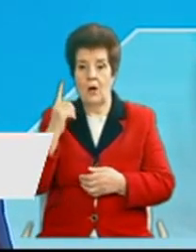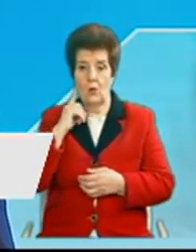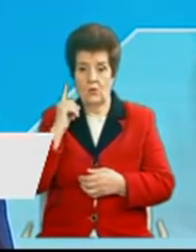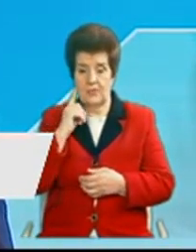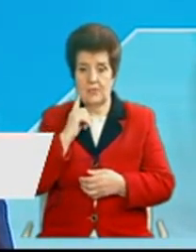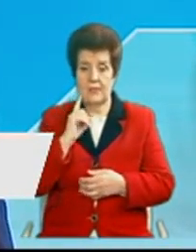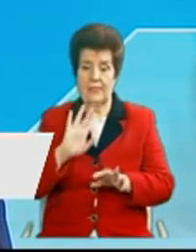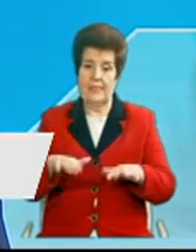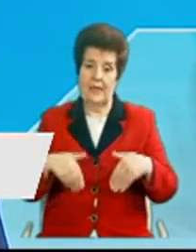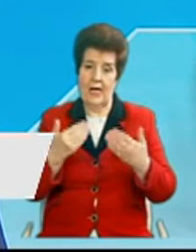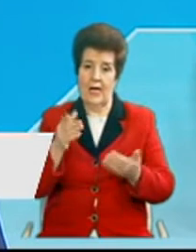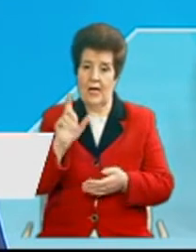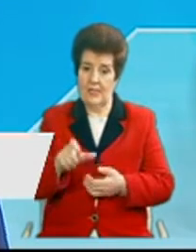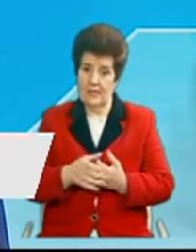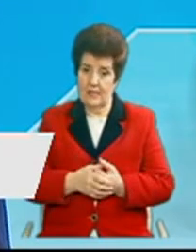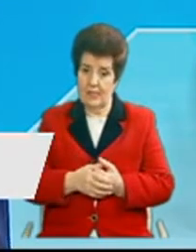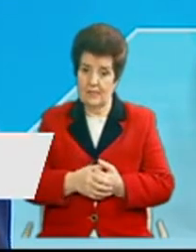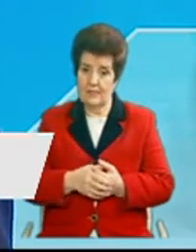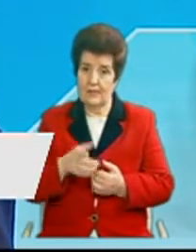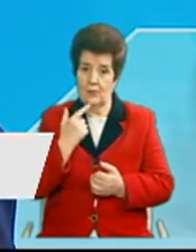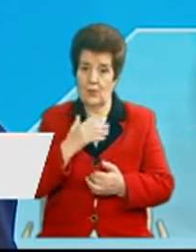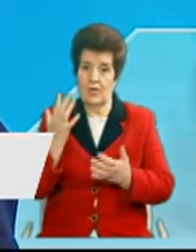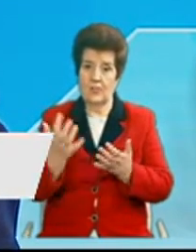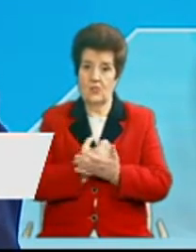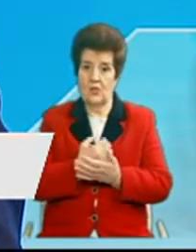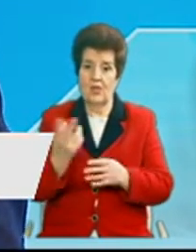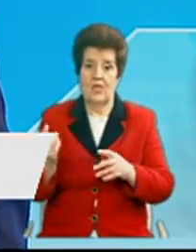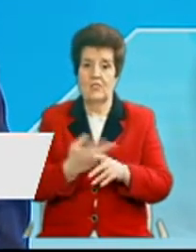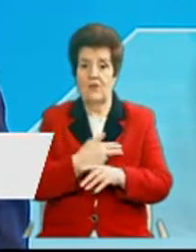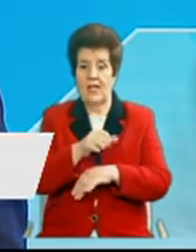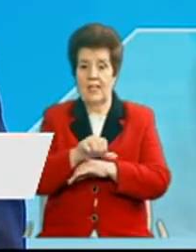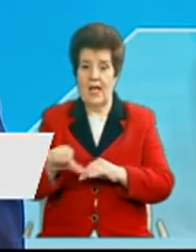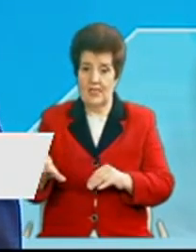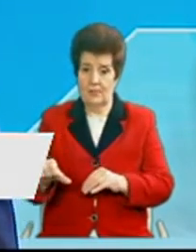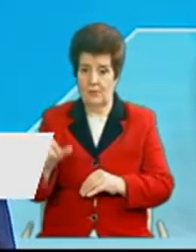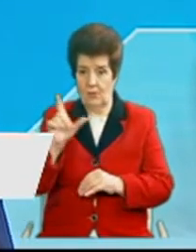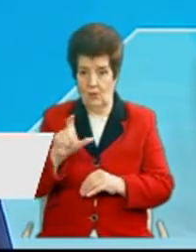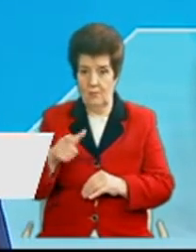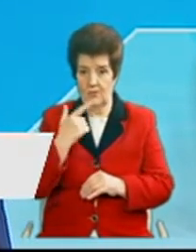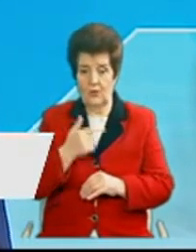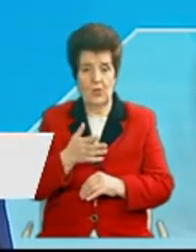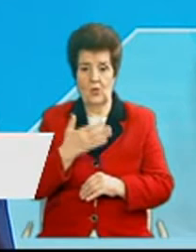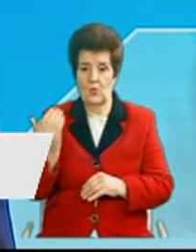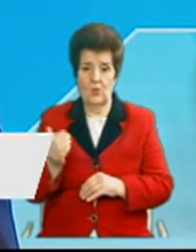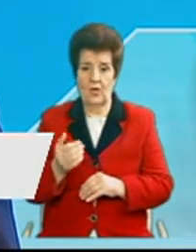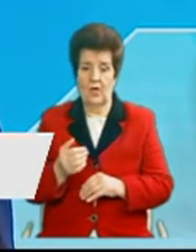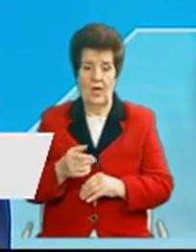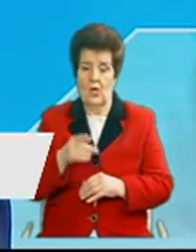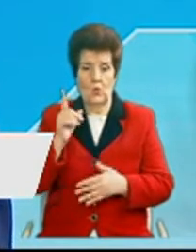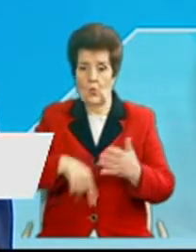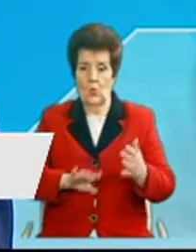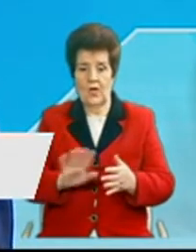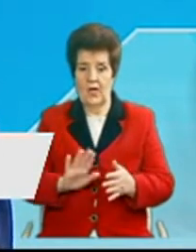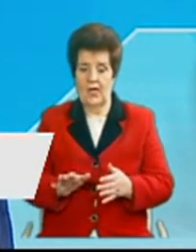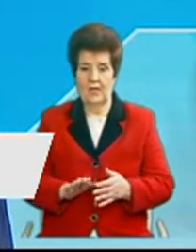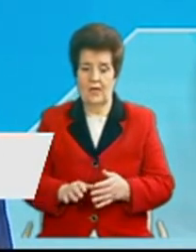candidații care actual zic că îi pot câștige alegerile și fără diaspora. Eu nu cred că este o abordare, este o